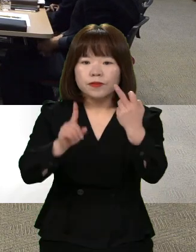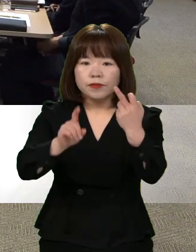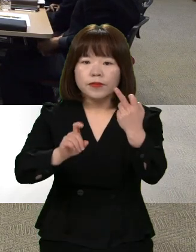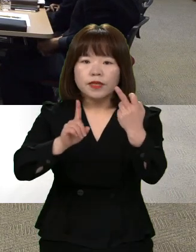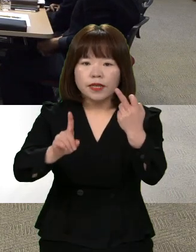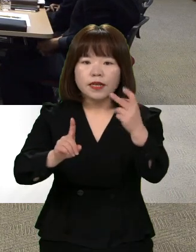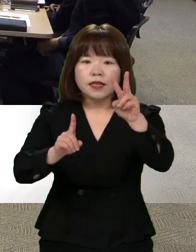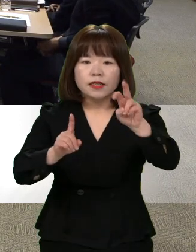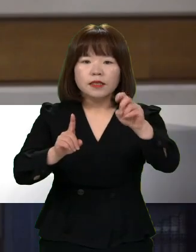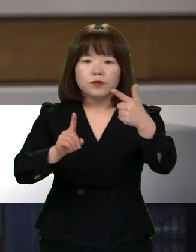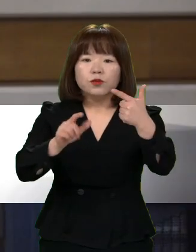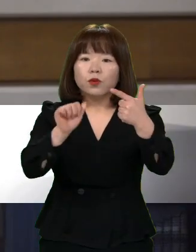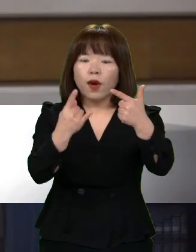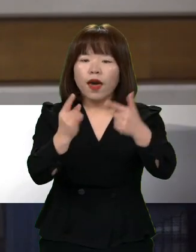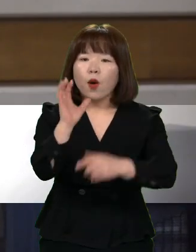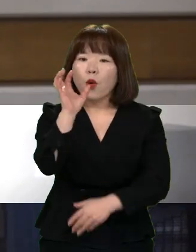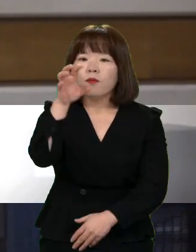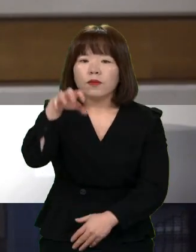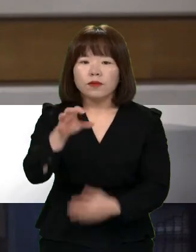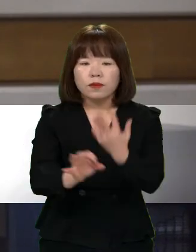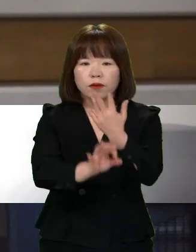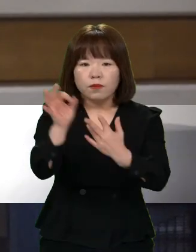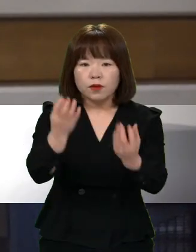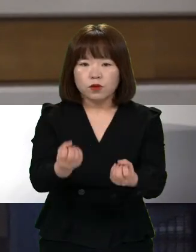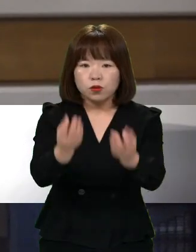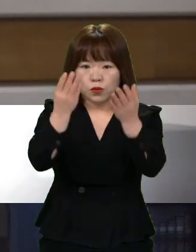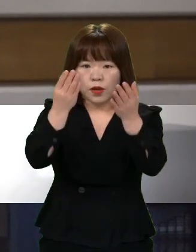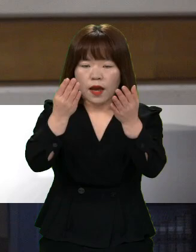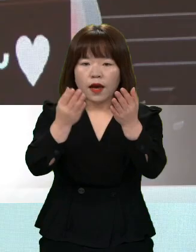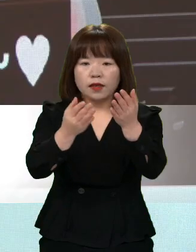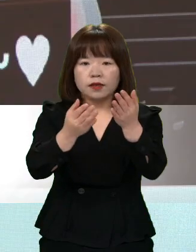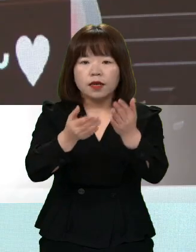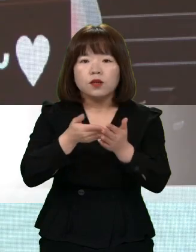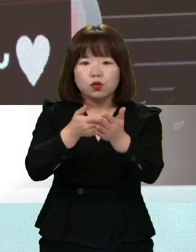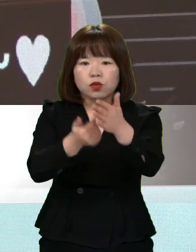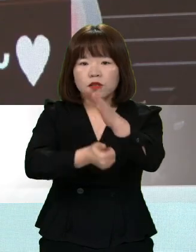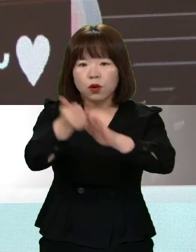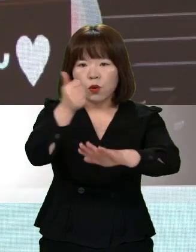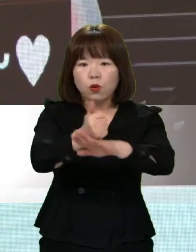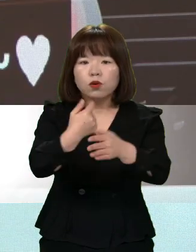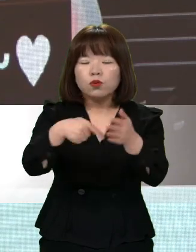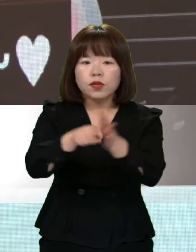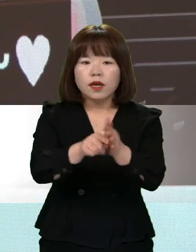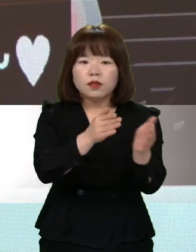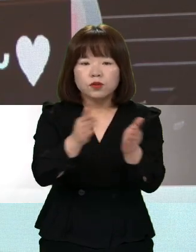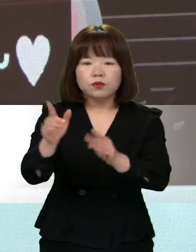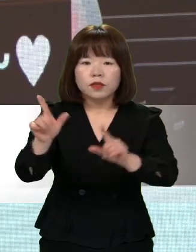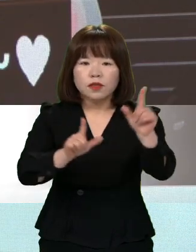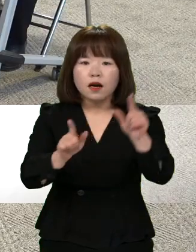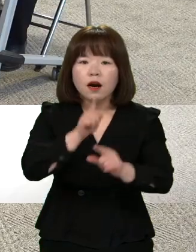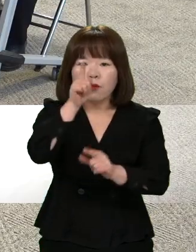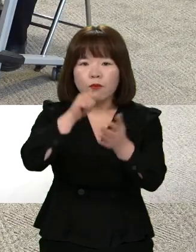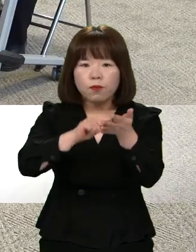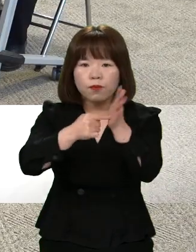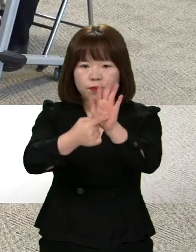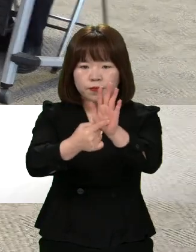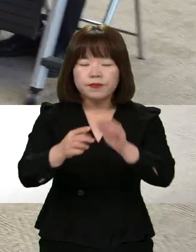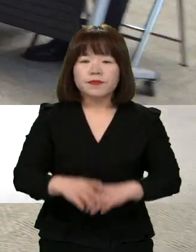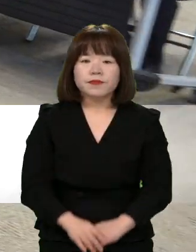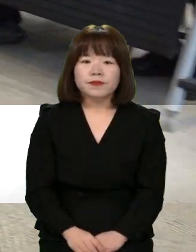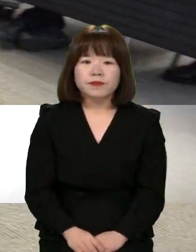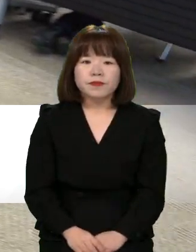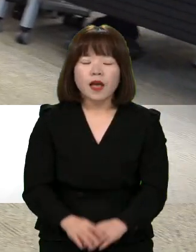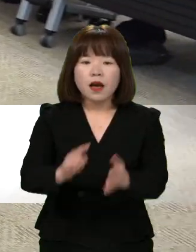포항시는 11일 제 26회 호미곳 한민족 해마지 축전의 성공적 추진을 위한 준비 상황 보고회를